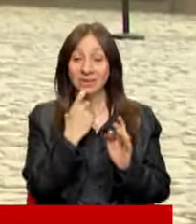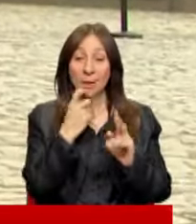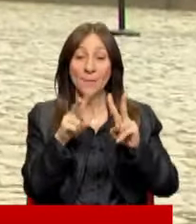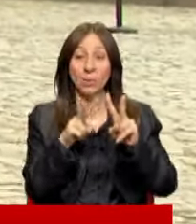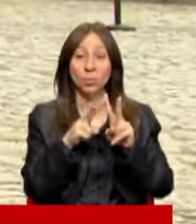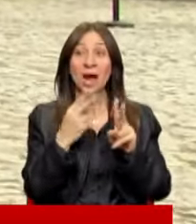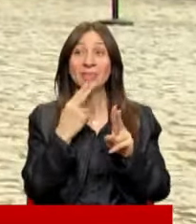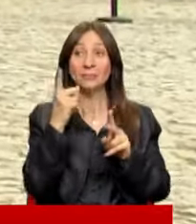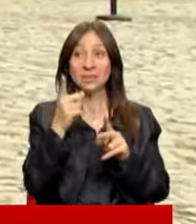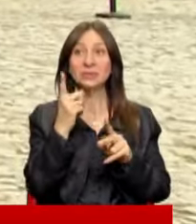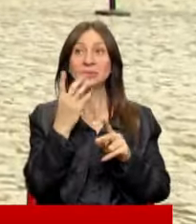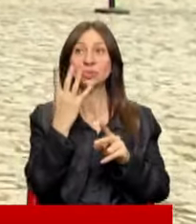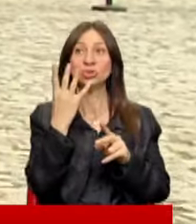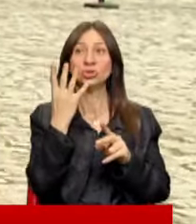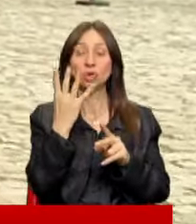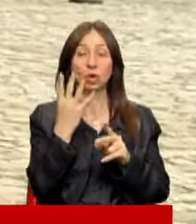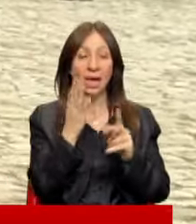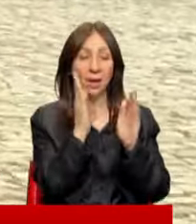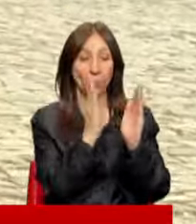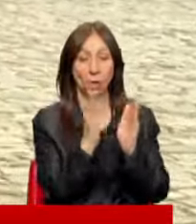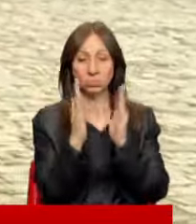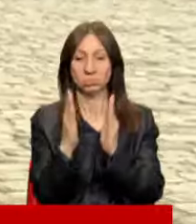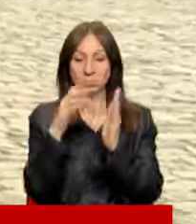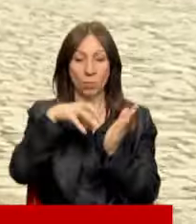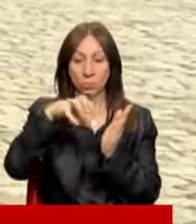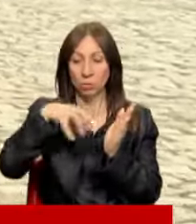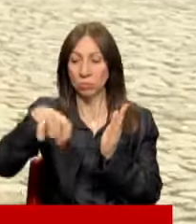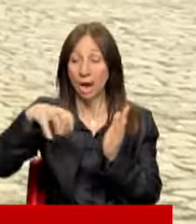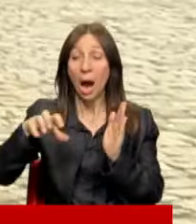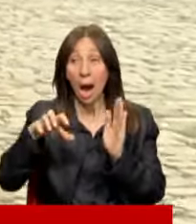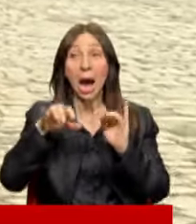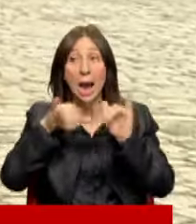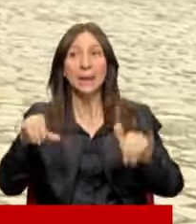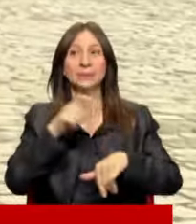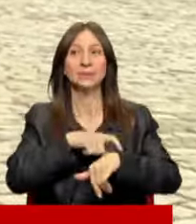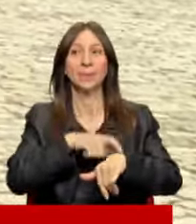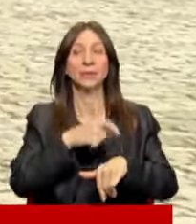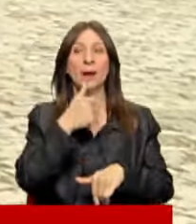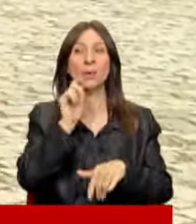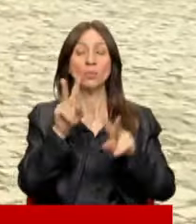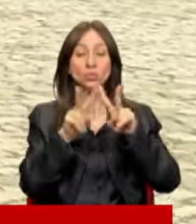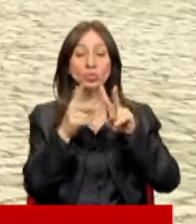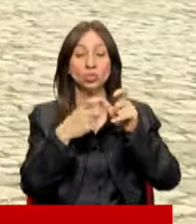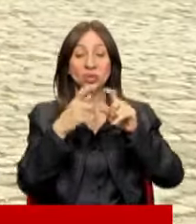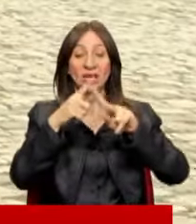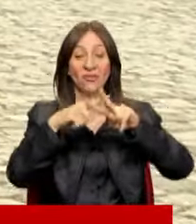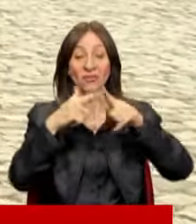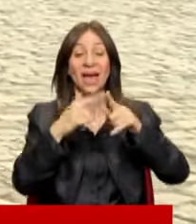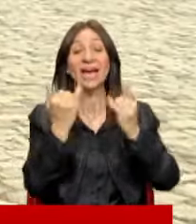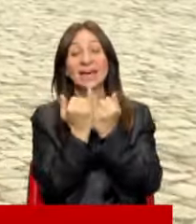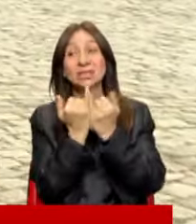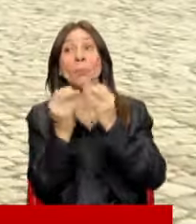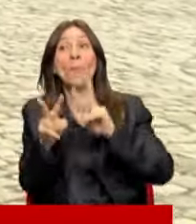Hanım'ın hayatını 4 ayrı devrede ele alıyor ama aynı zamanda abi Mustafa ve kardeş Makbule'nin